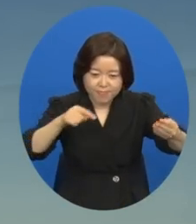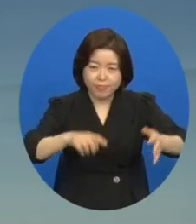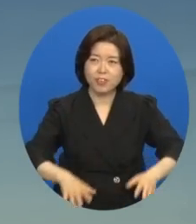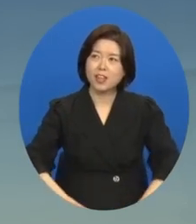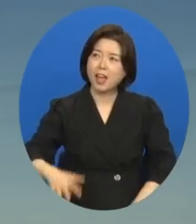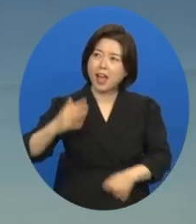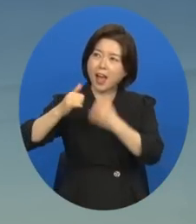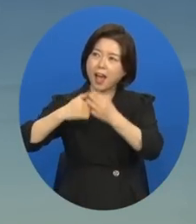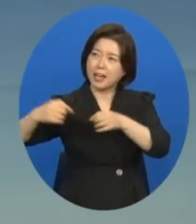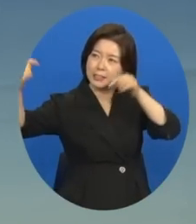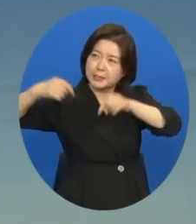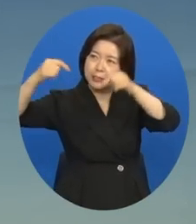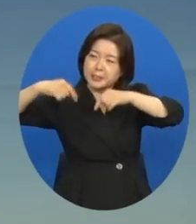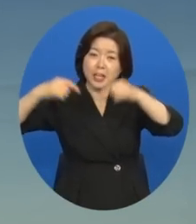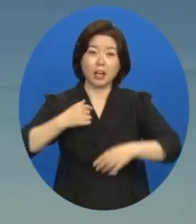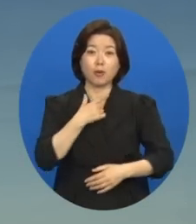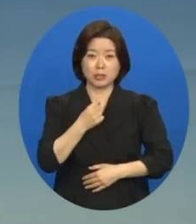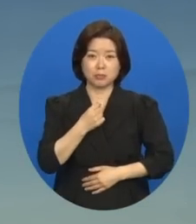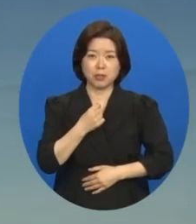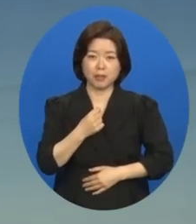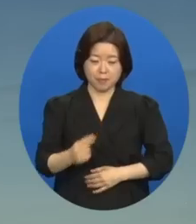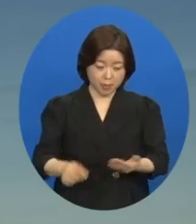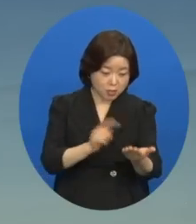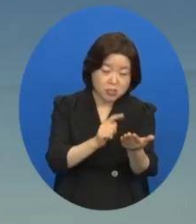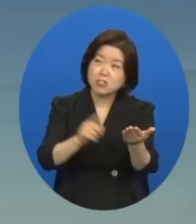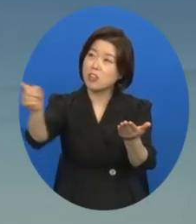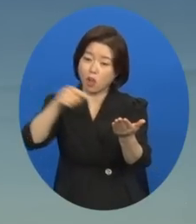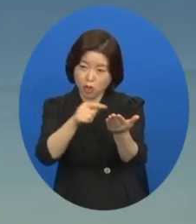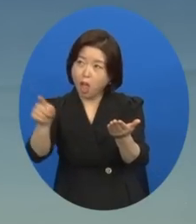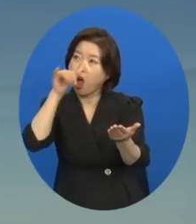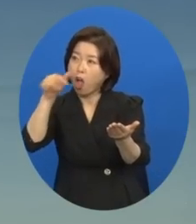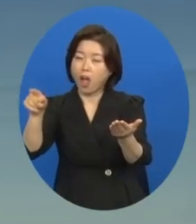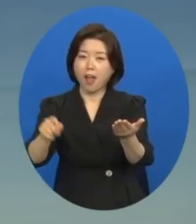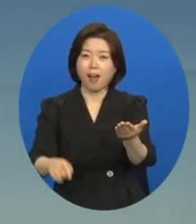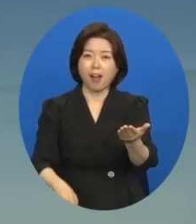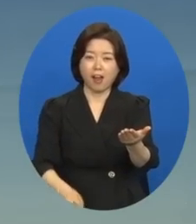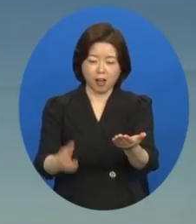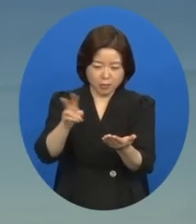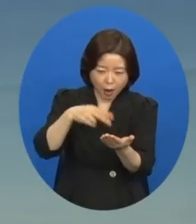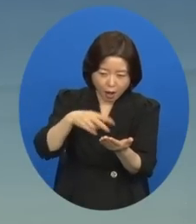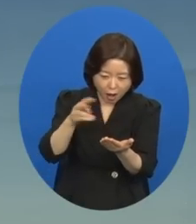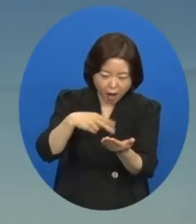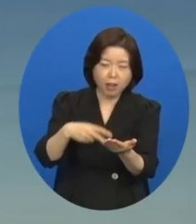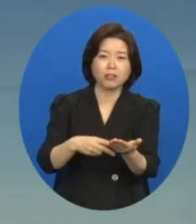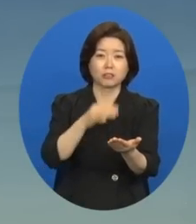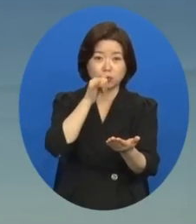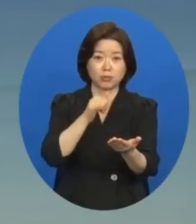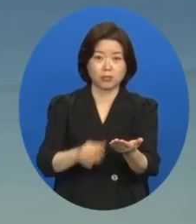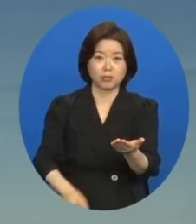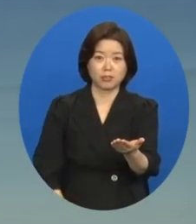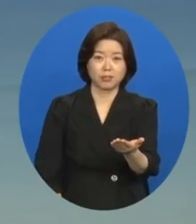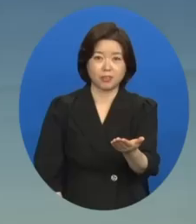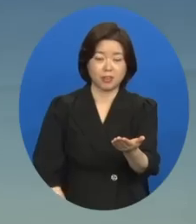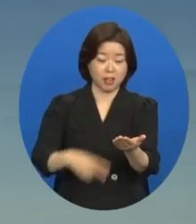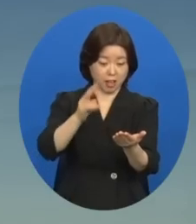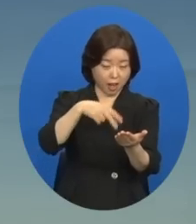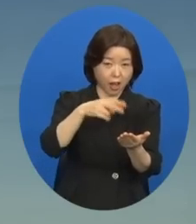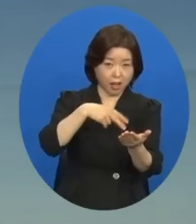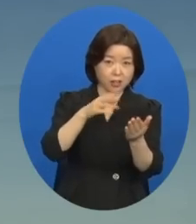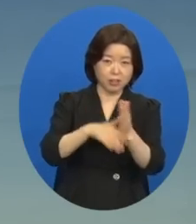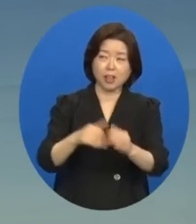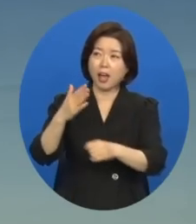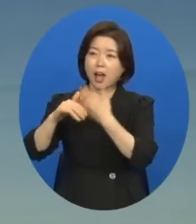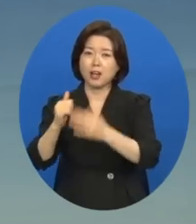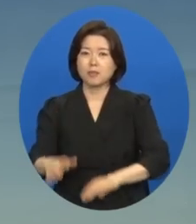이렇게 협상을 하려고, 하나님 여기 이렇게 적었잖아 이렇게 하려고 말씀을 열심히 읽기 시작했어요. 말씀을 읽을 때도 하나님